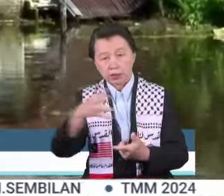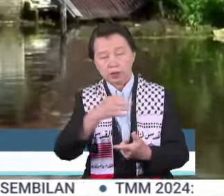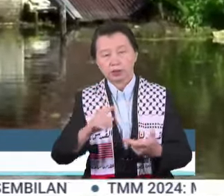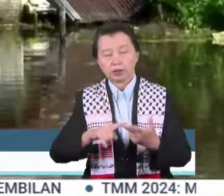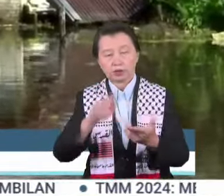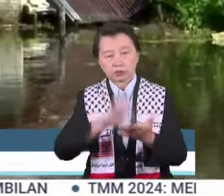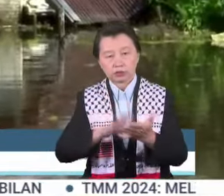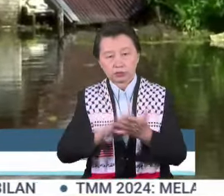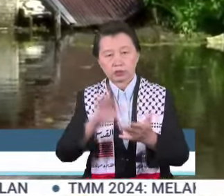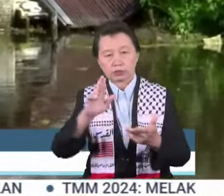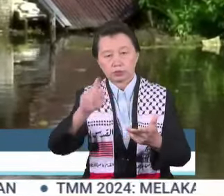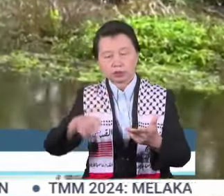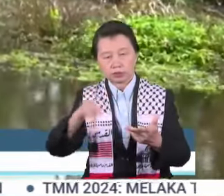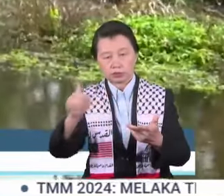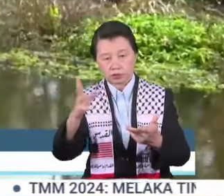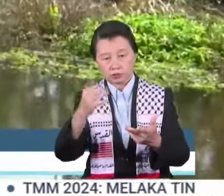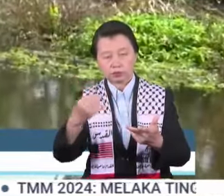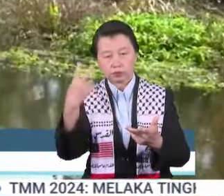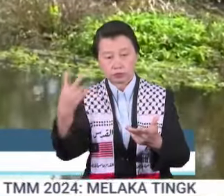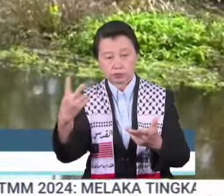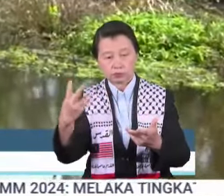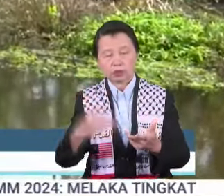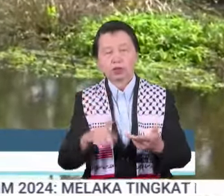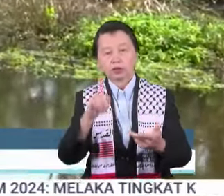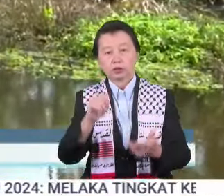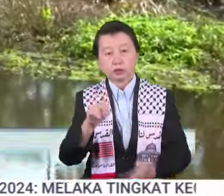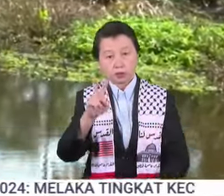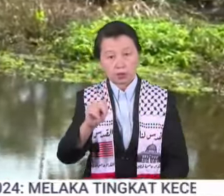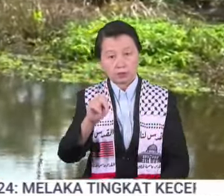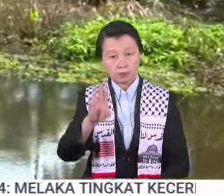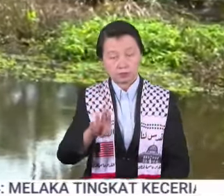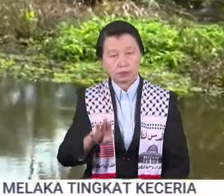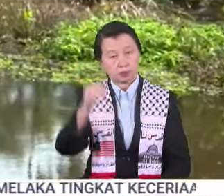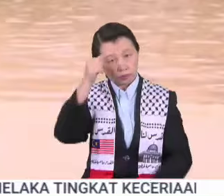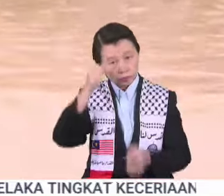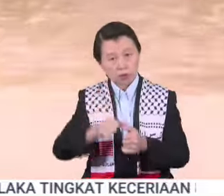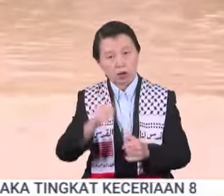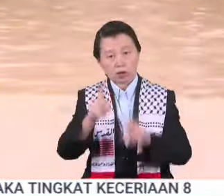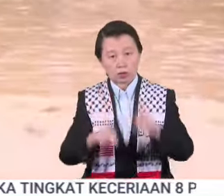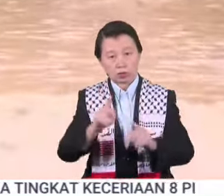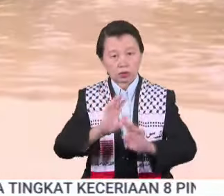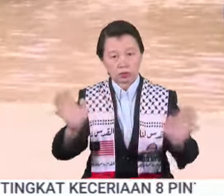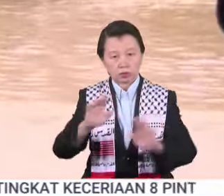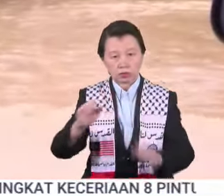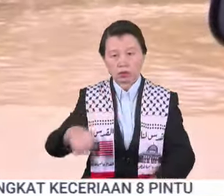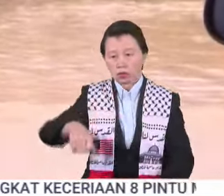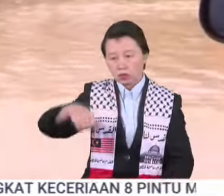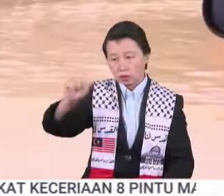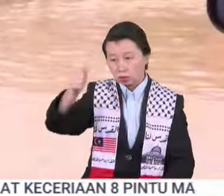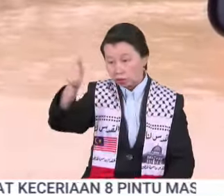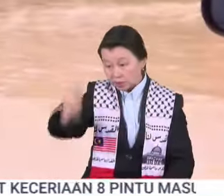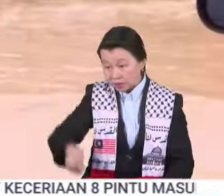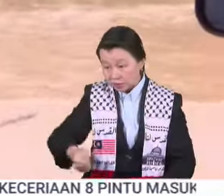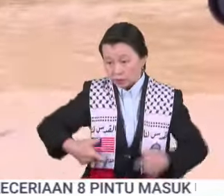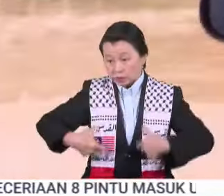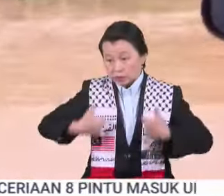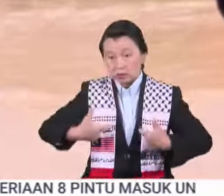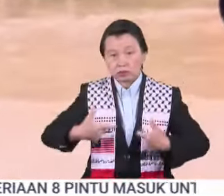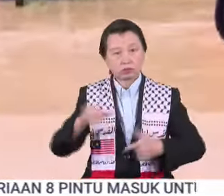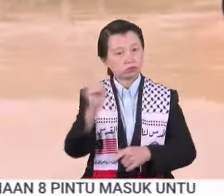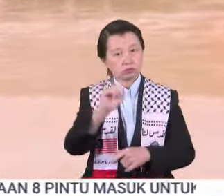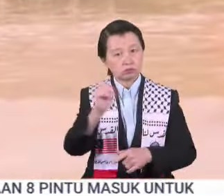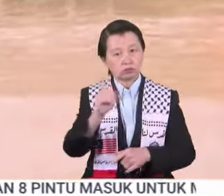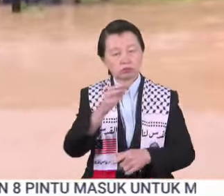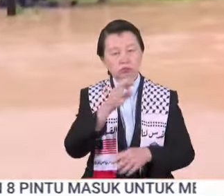SK Rantau Panjang sat dan du tnb Ingatkan orang ramai supaya tidak hidupkan peralatan elektrik sekiranya